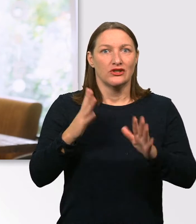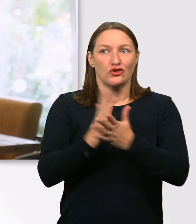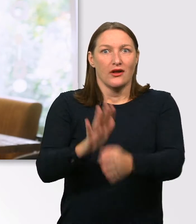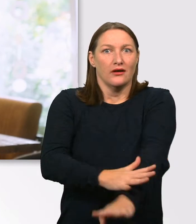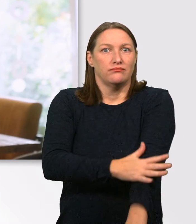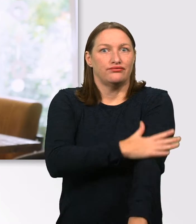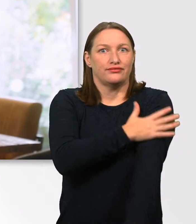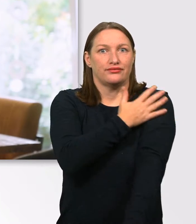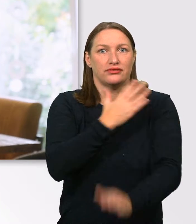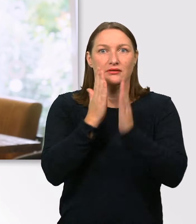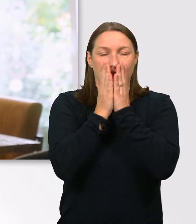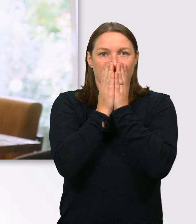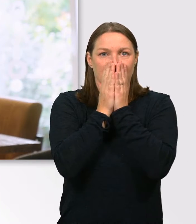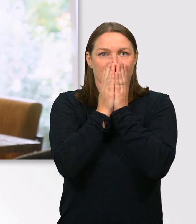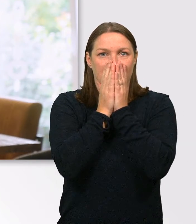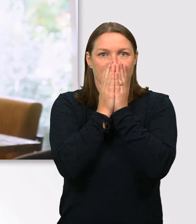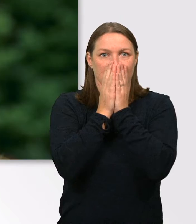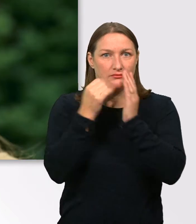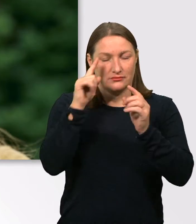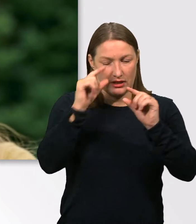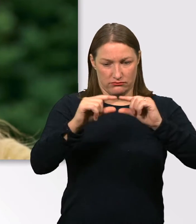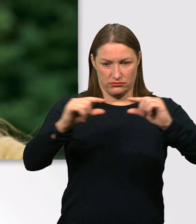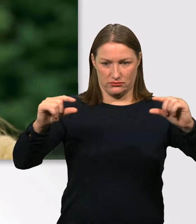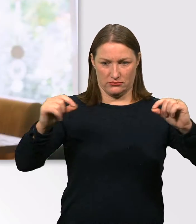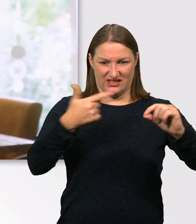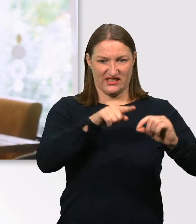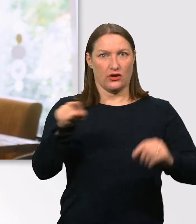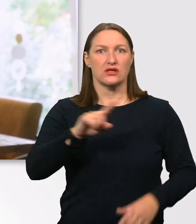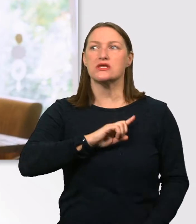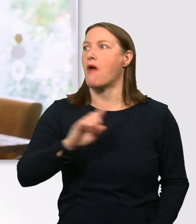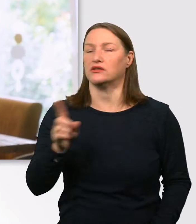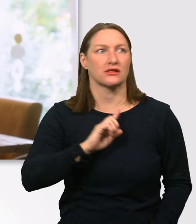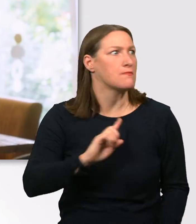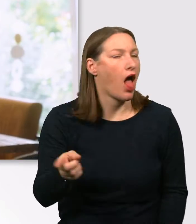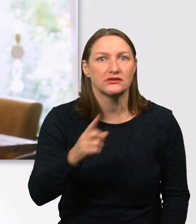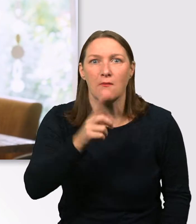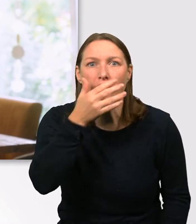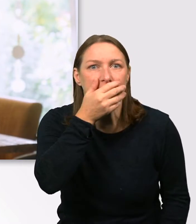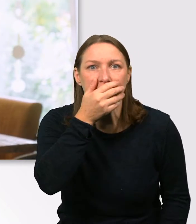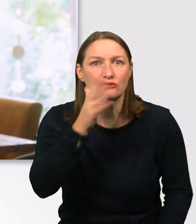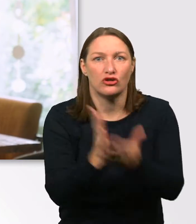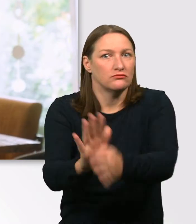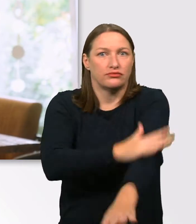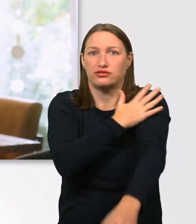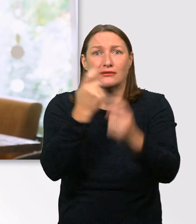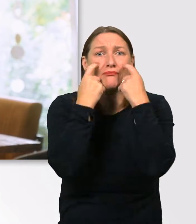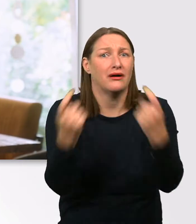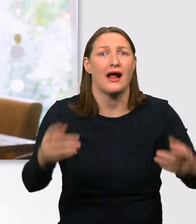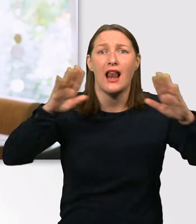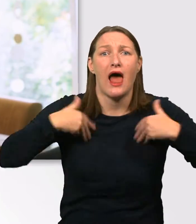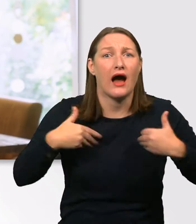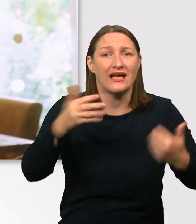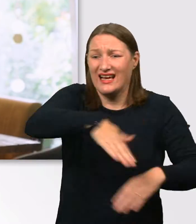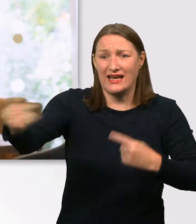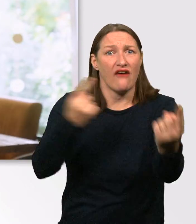Gänsehaut gekriegt und denke, nein, nein. Und dann stand da diese Summe und ich denke, nein, das kann jetzt nicht sein. Und habe wirklich sofort Gänsehaut, Tränen, Lachen. Meine